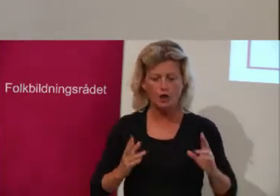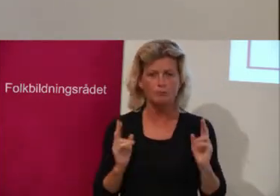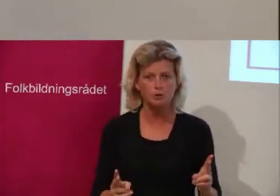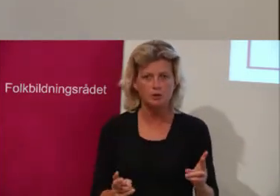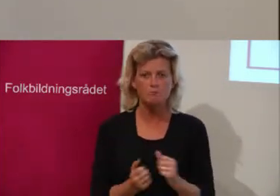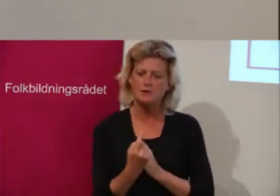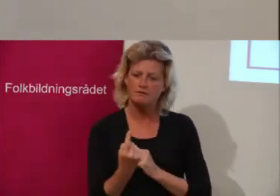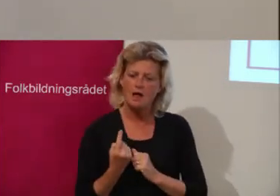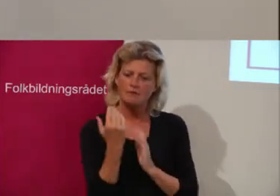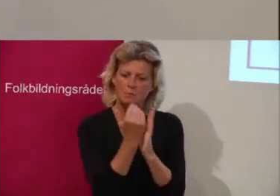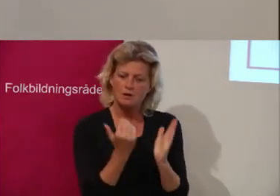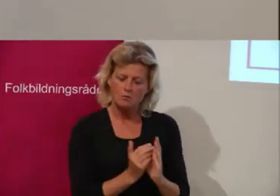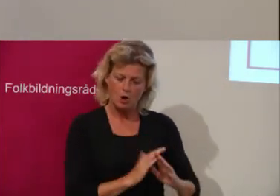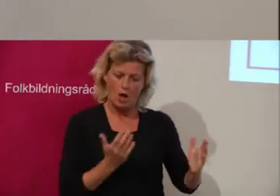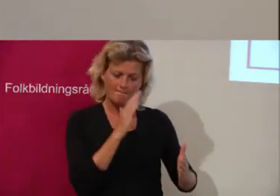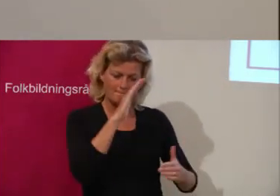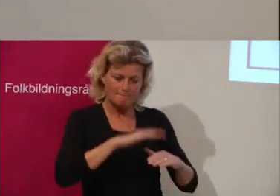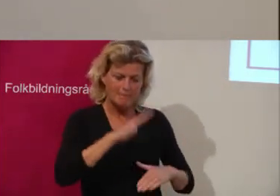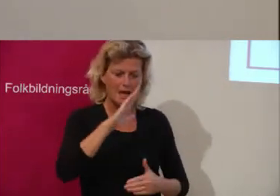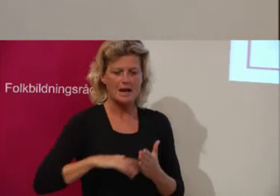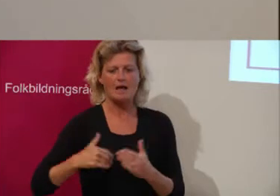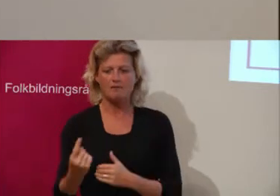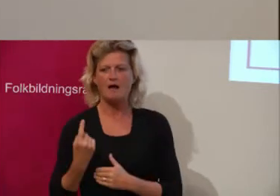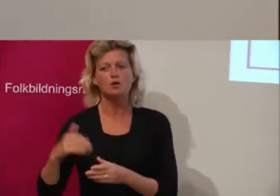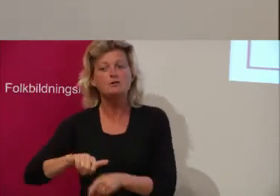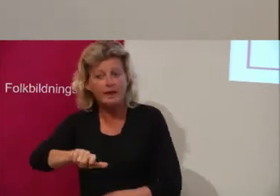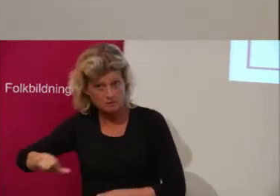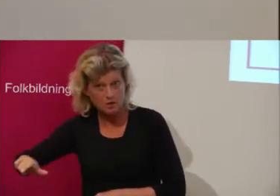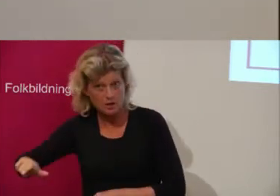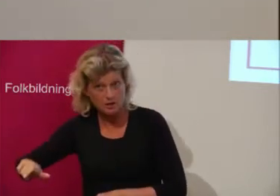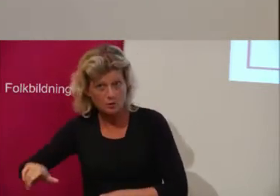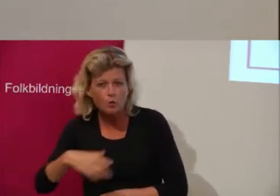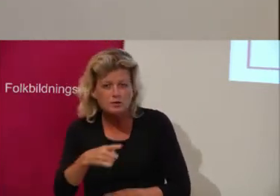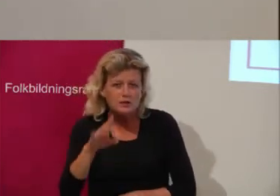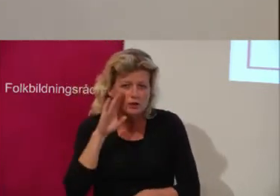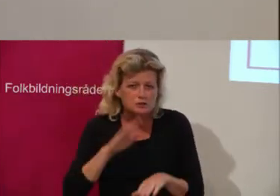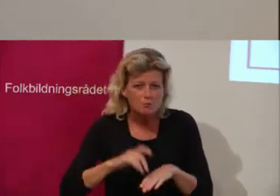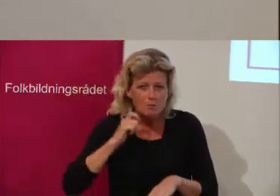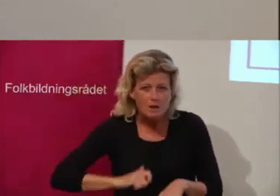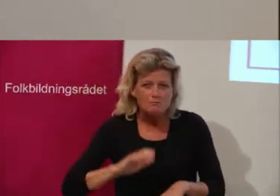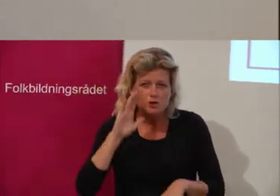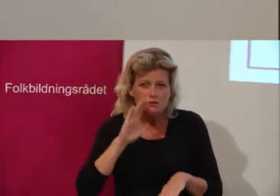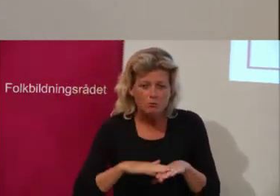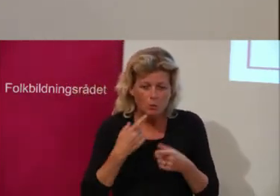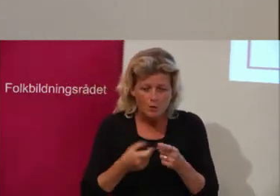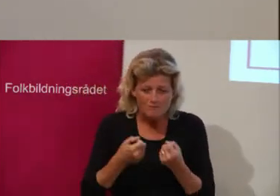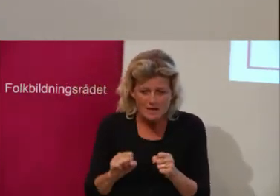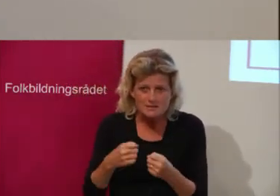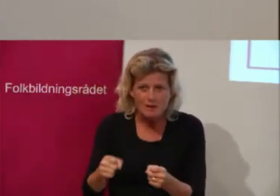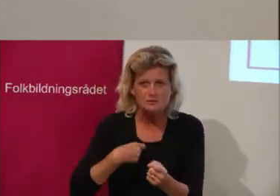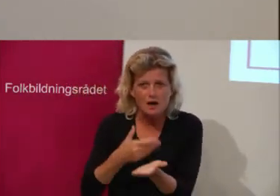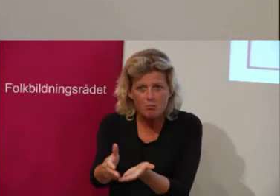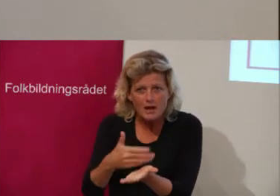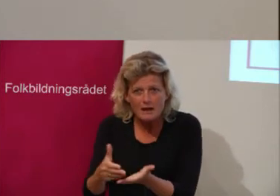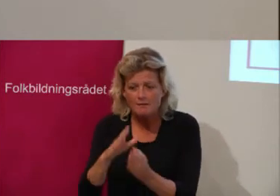Men antalet program har gått upp mer än antalet deltagare. Och som ni hör när jag talar om de här verksamheterna, musik